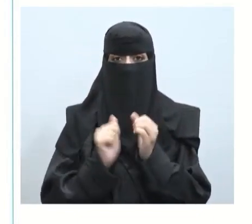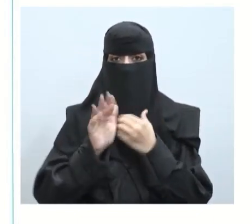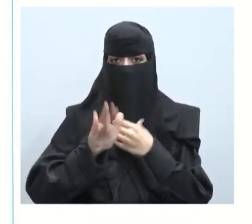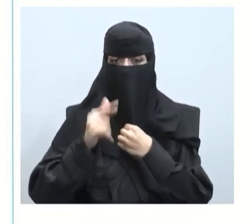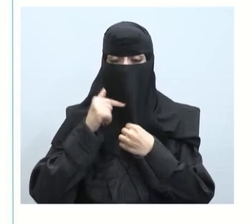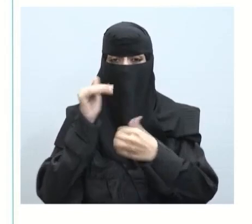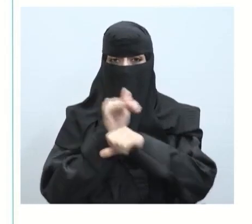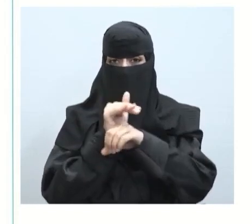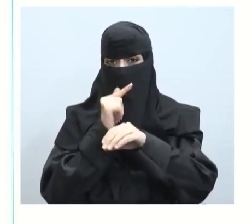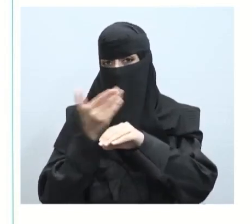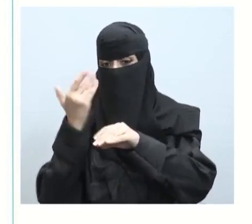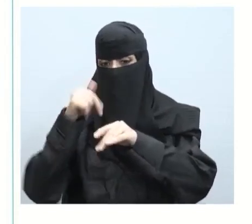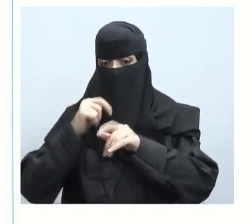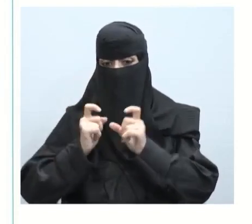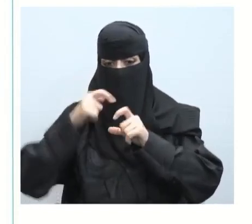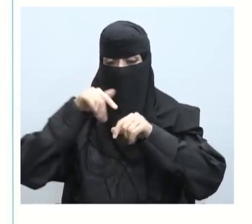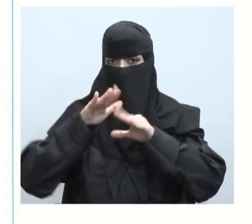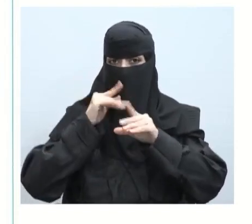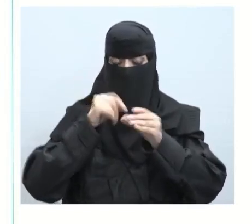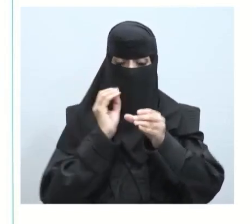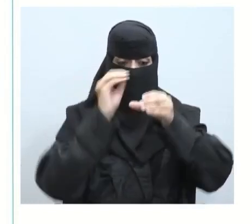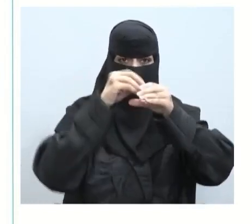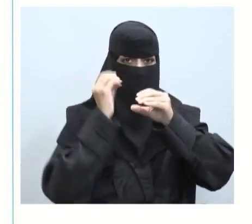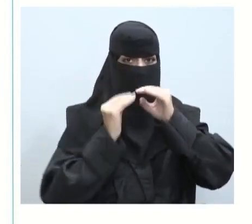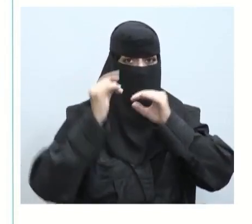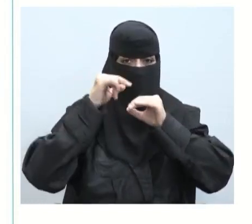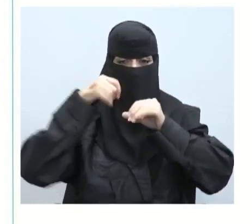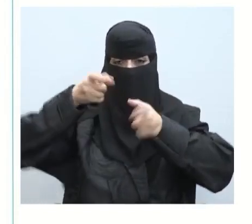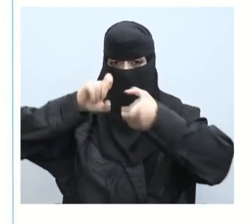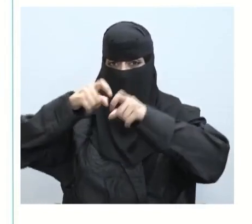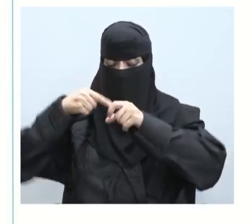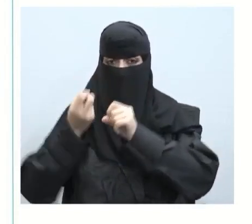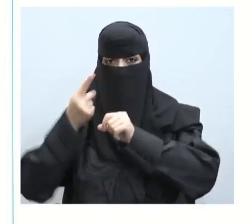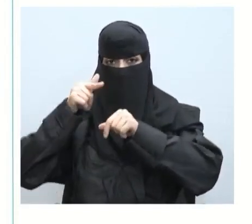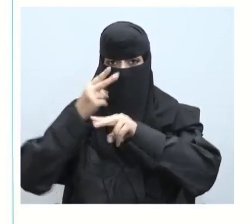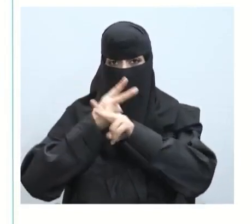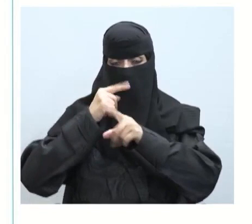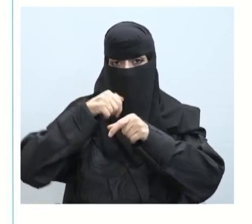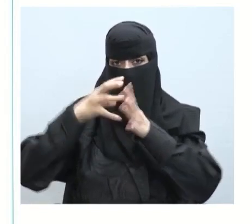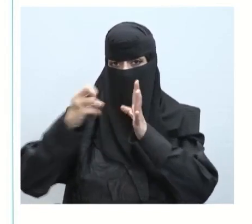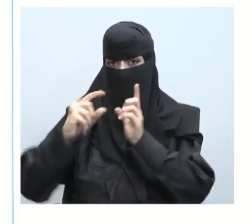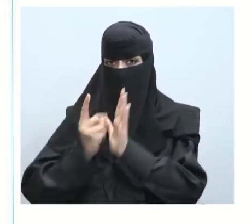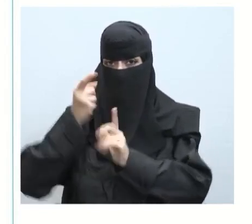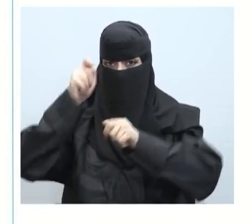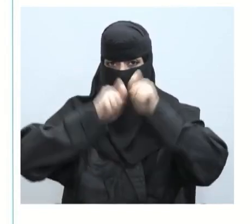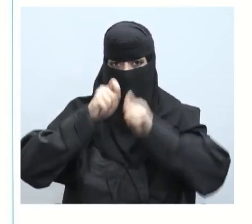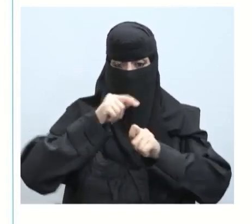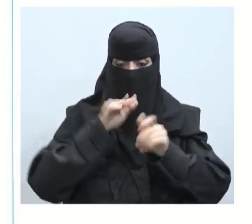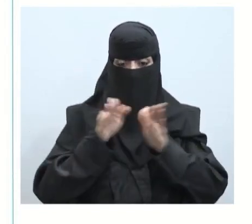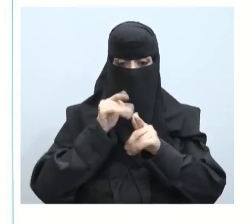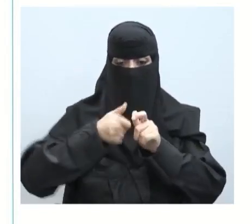تعلمنا في الدرس السابق إدارة النفايات الذكية، تعرفنا على مكونات المشروع بالإضافة إلى النموذج الأولي باستخدام